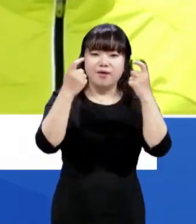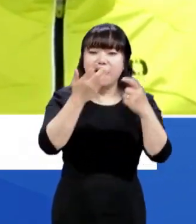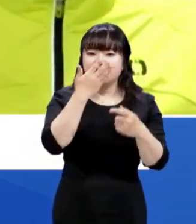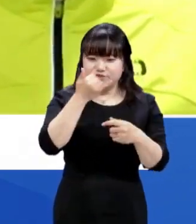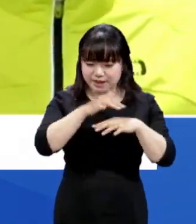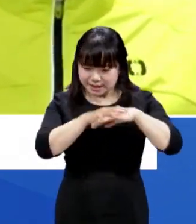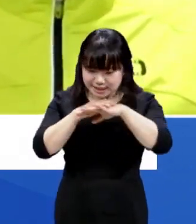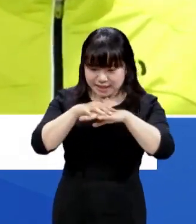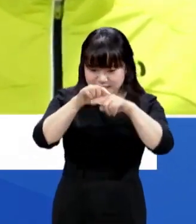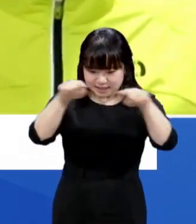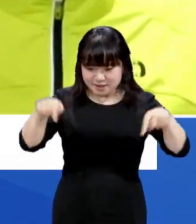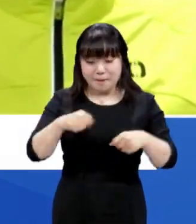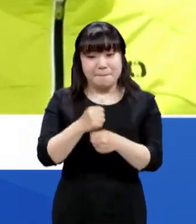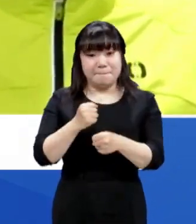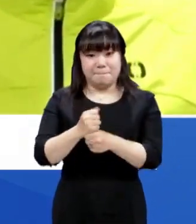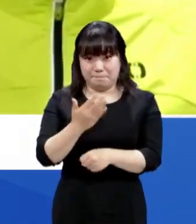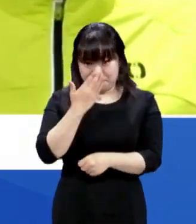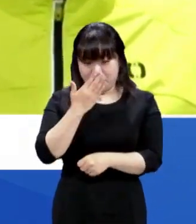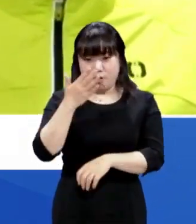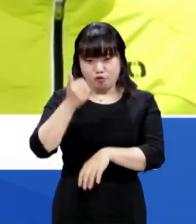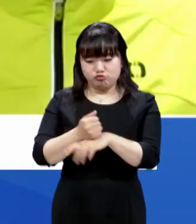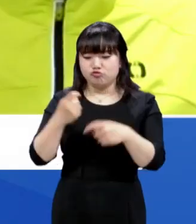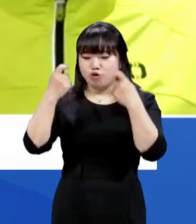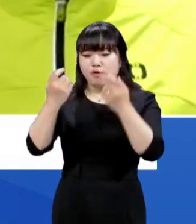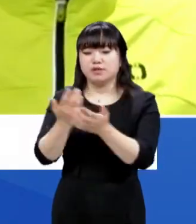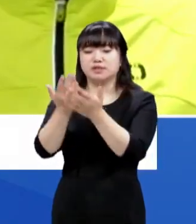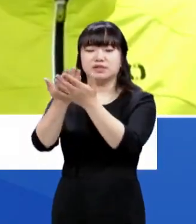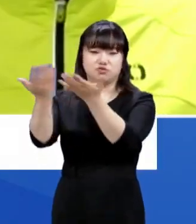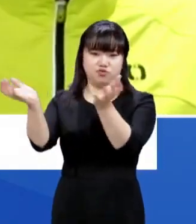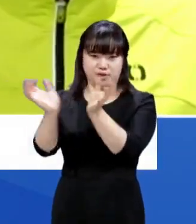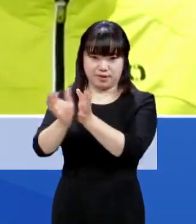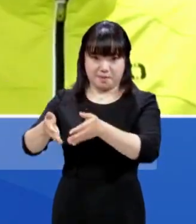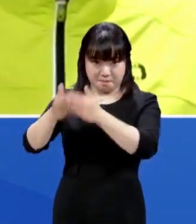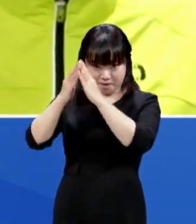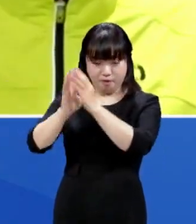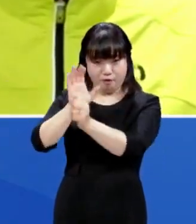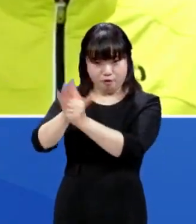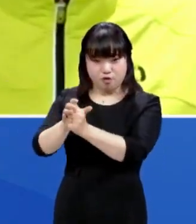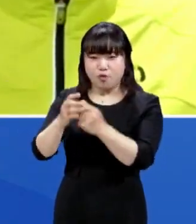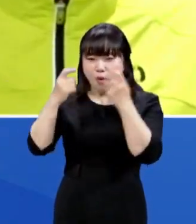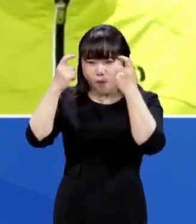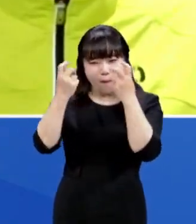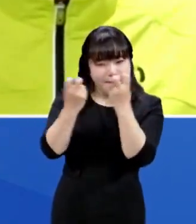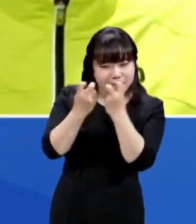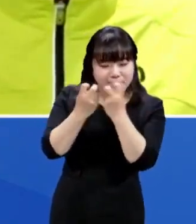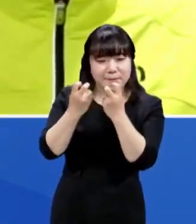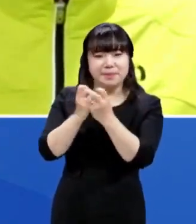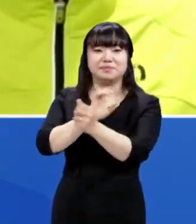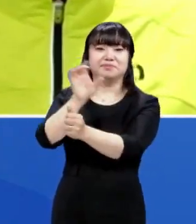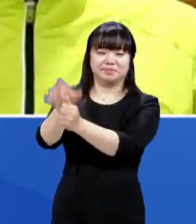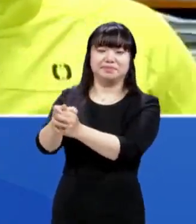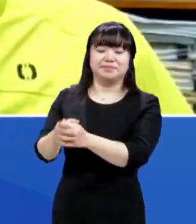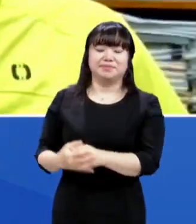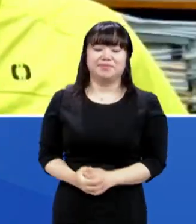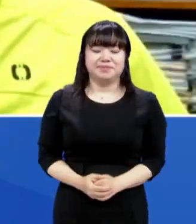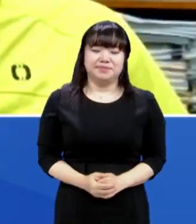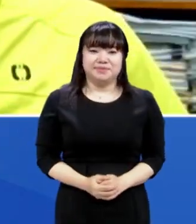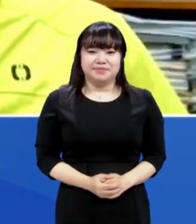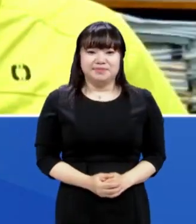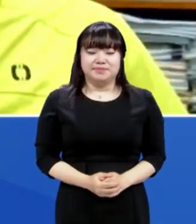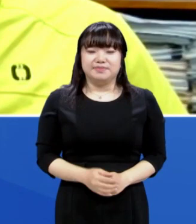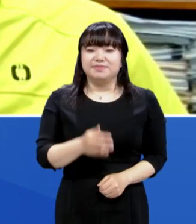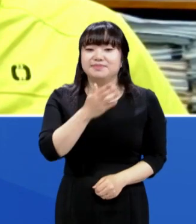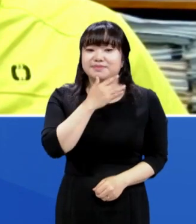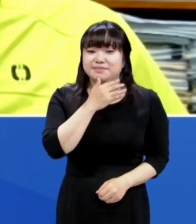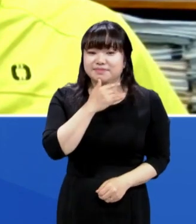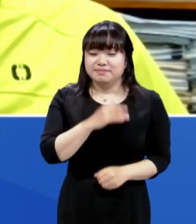관광 진흥 위원회 독 우승해서 다양한 관광 중책을 모색할 것이라고 합니다 4